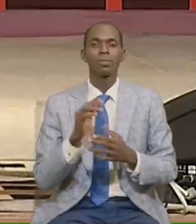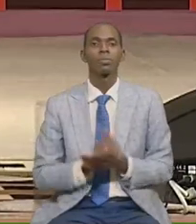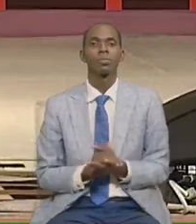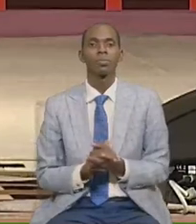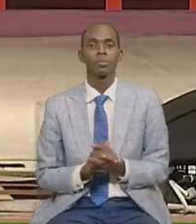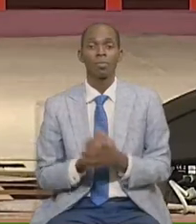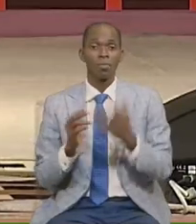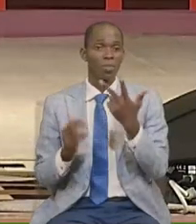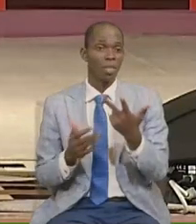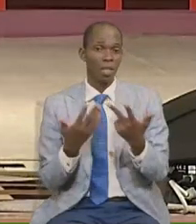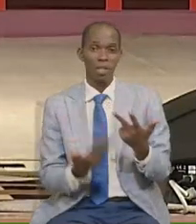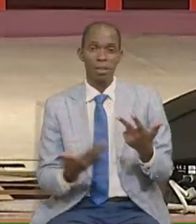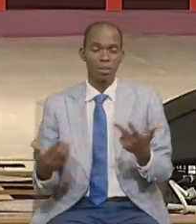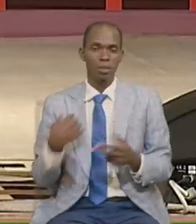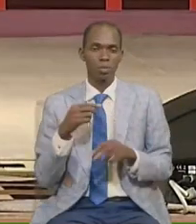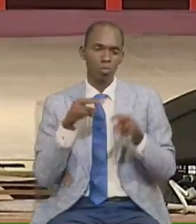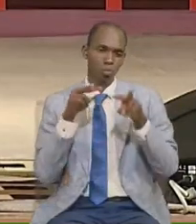points à considérer. Premièrement,